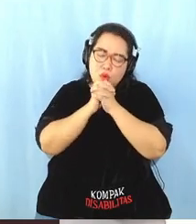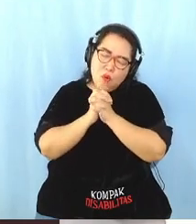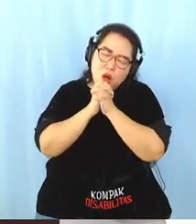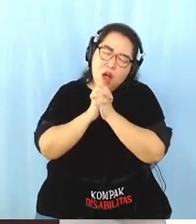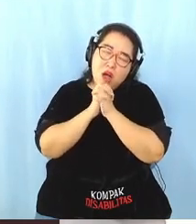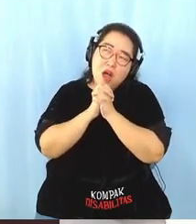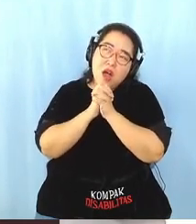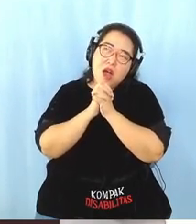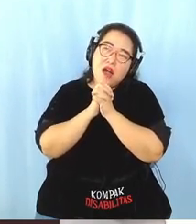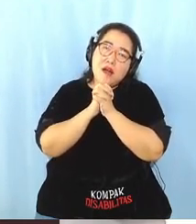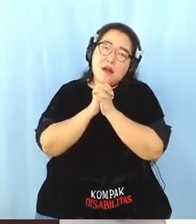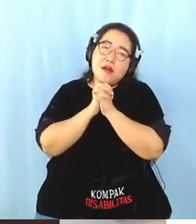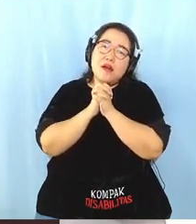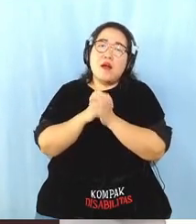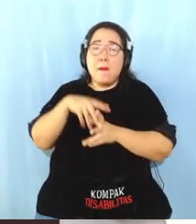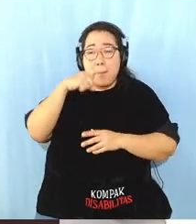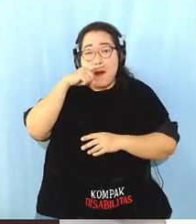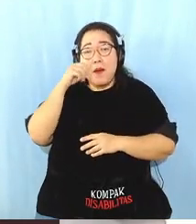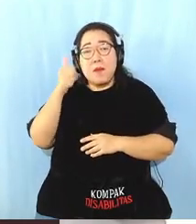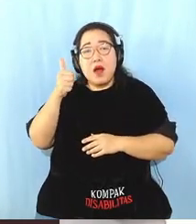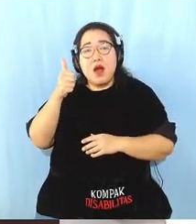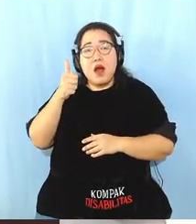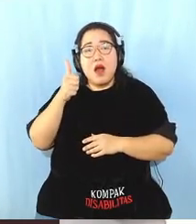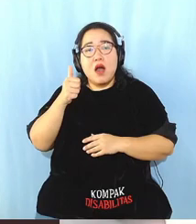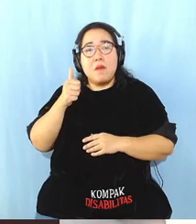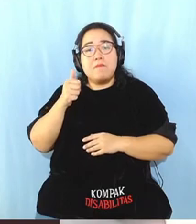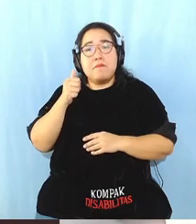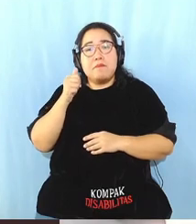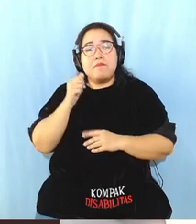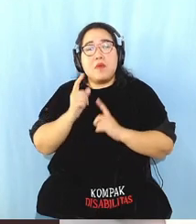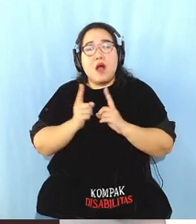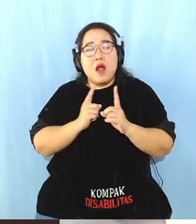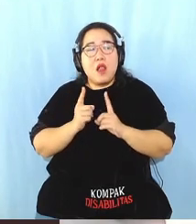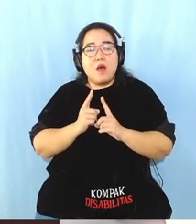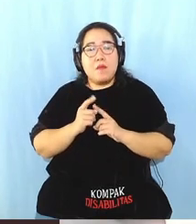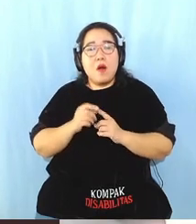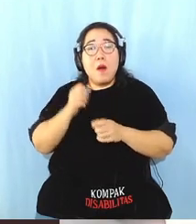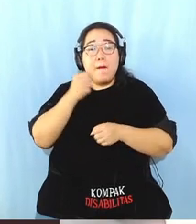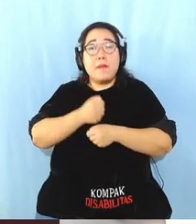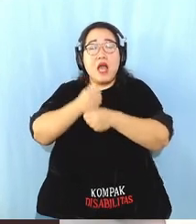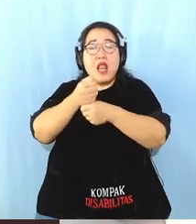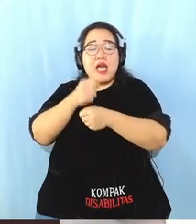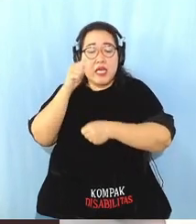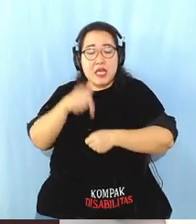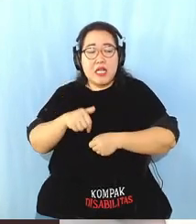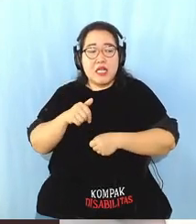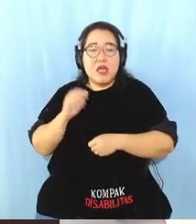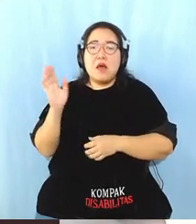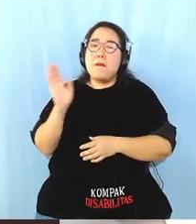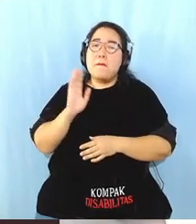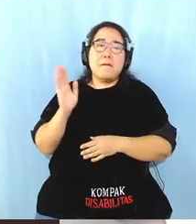Bapa, kalau boleh biarkanlah piala ini berlalu daripadaku. Tetapi bukanlah